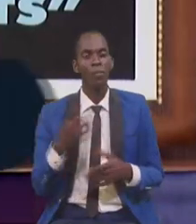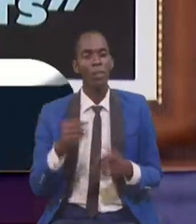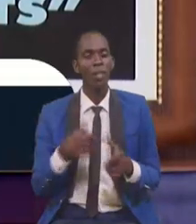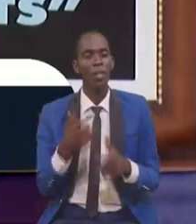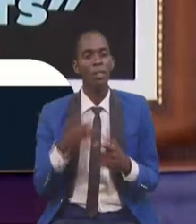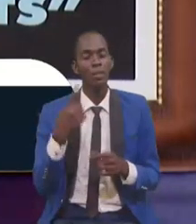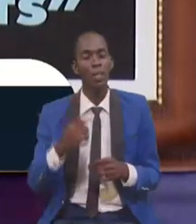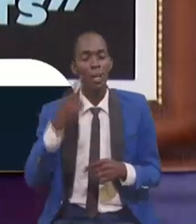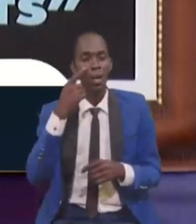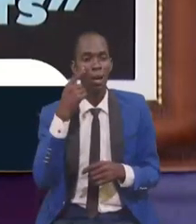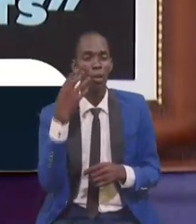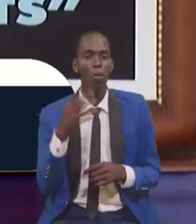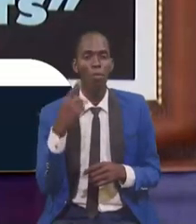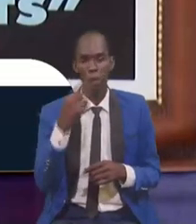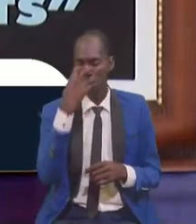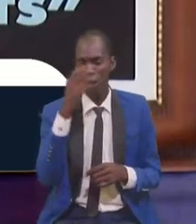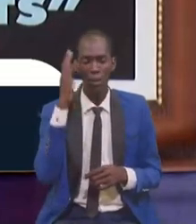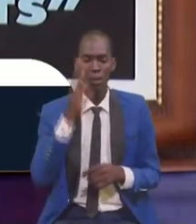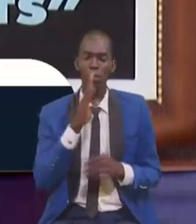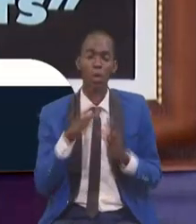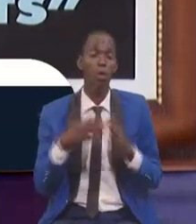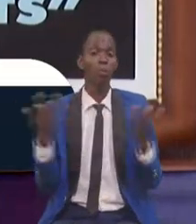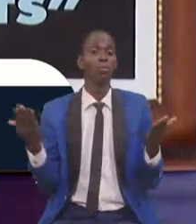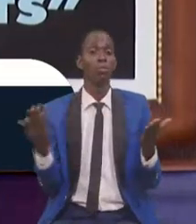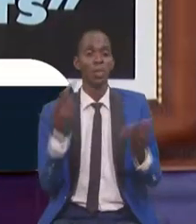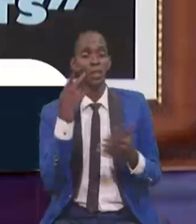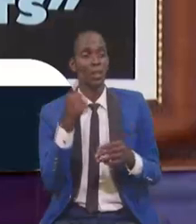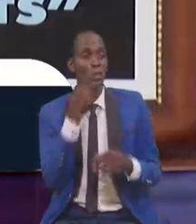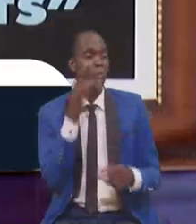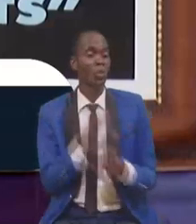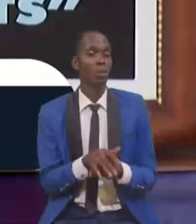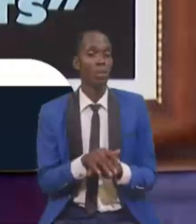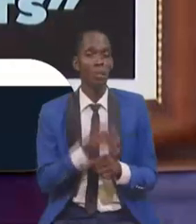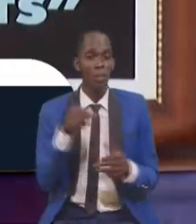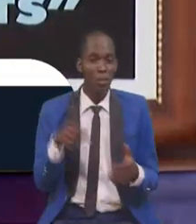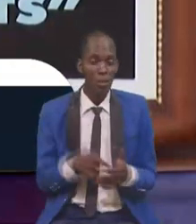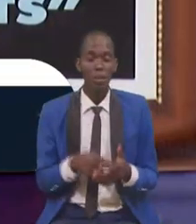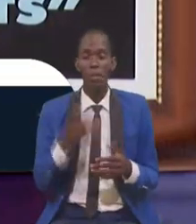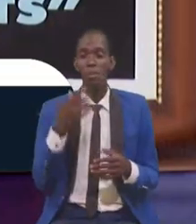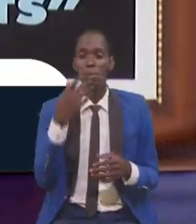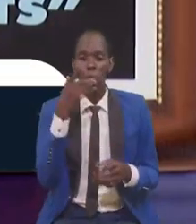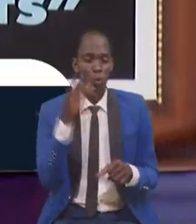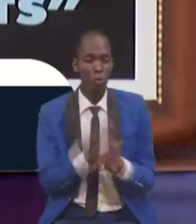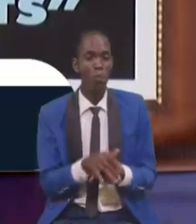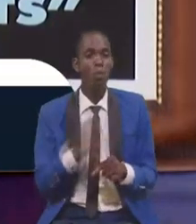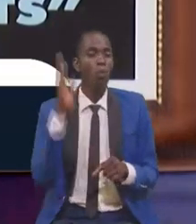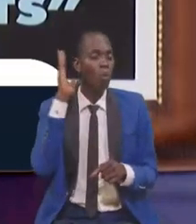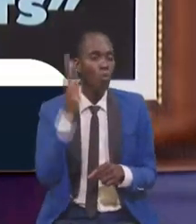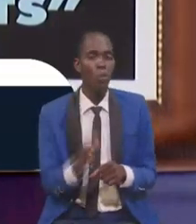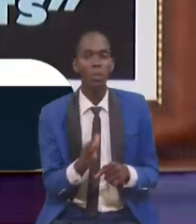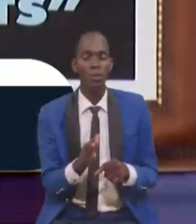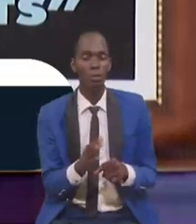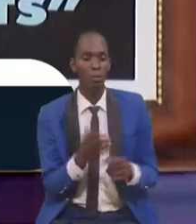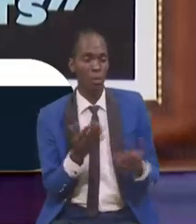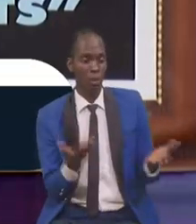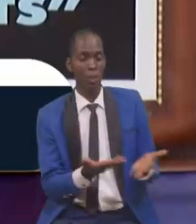Alors s'ouvriront les yeux des aveugles. Vois cela. Vois la promesse. Cette promesse était cachée là-bas. Et ces